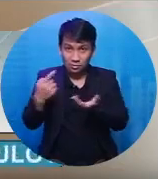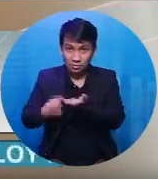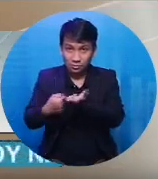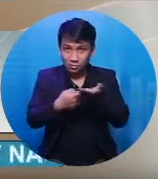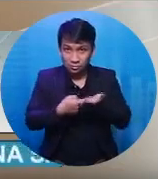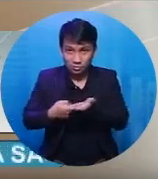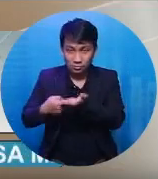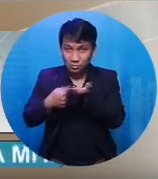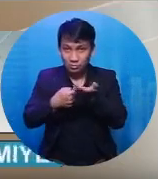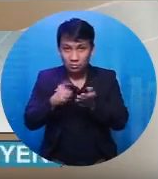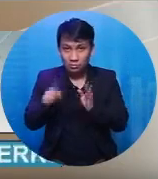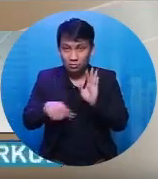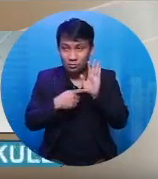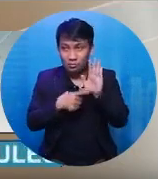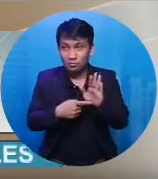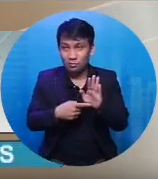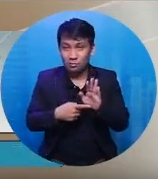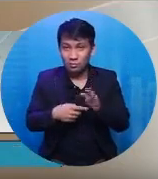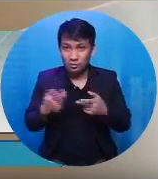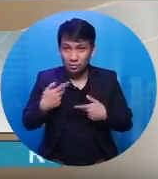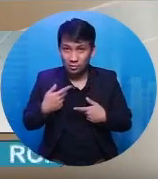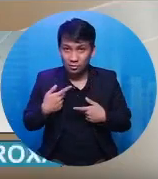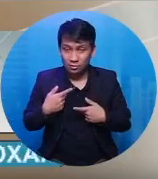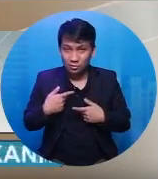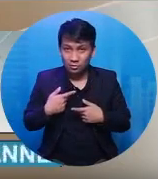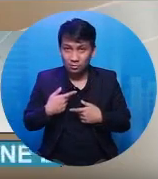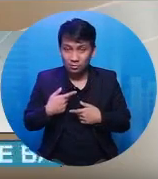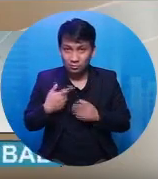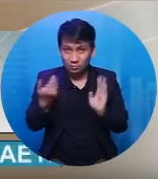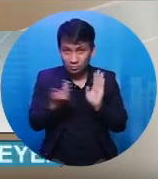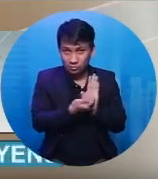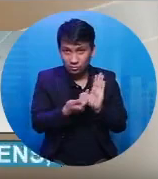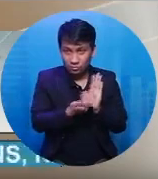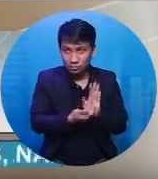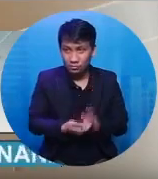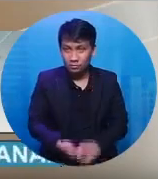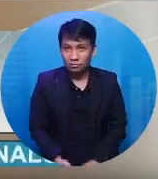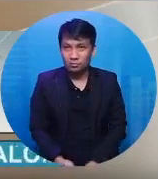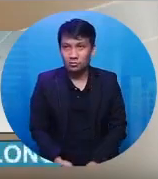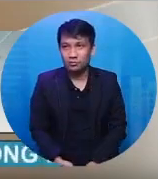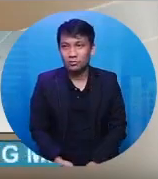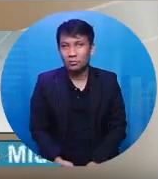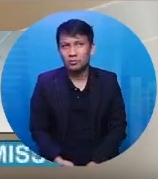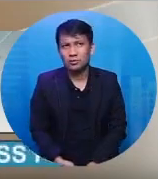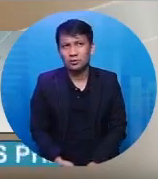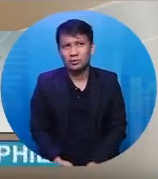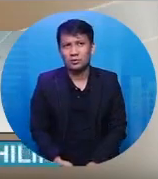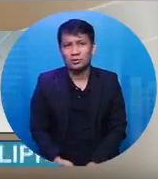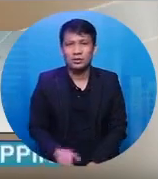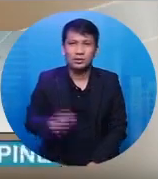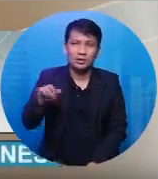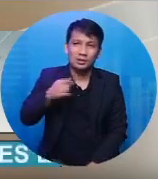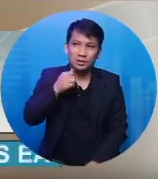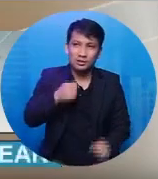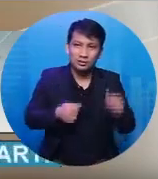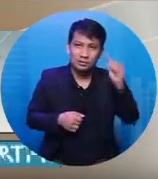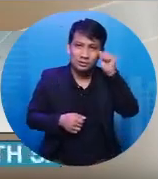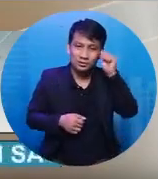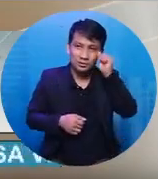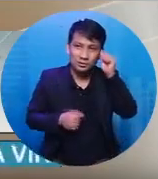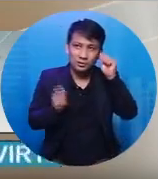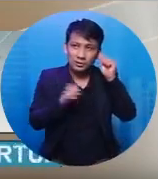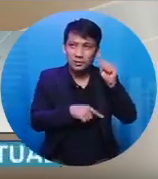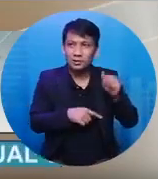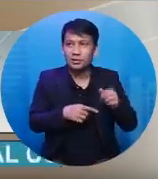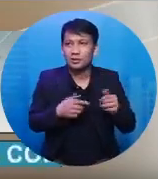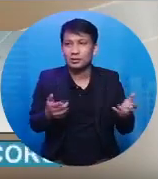mo mayroon akong testigo? Alam mo, sandali, jail officer, Sir Abraham. Yes, sir.